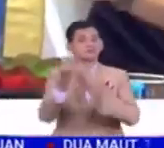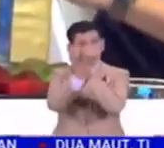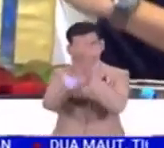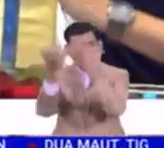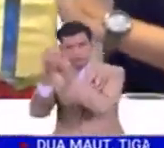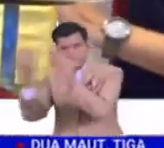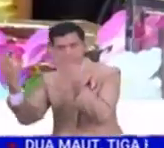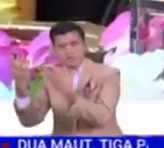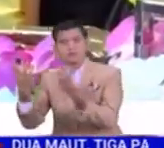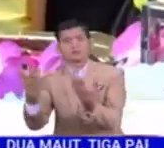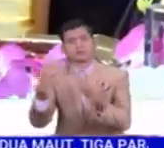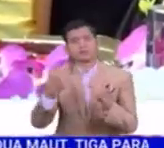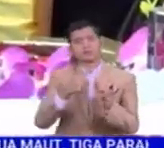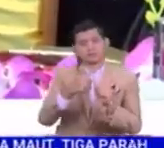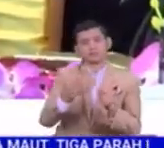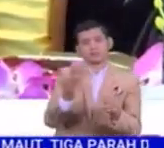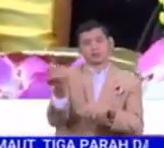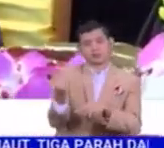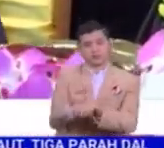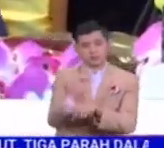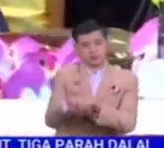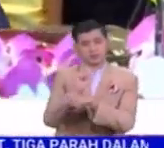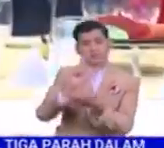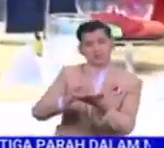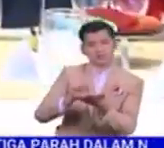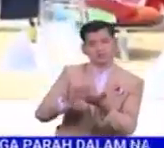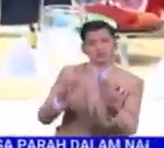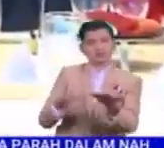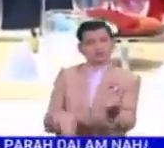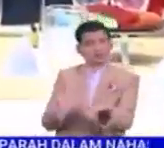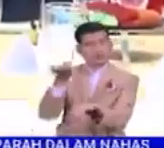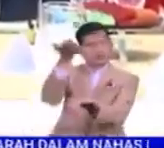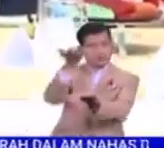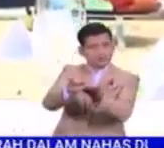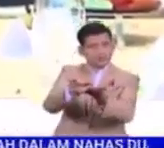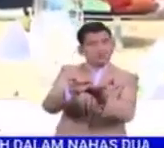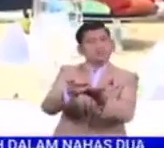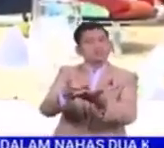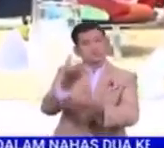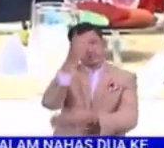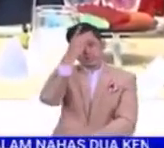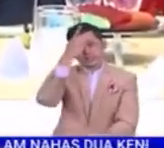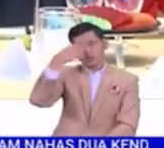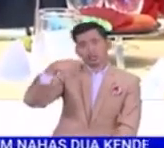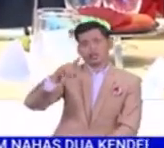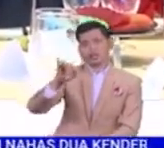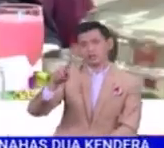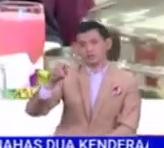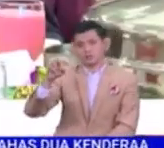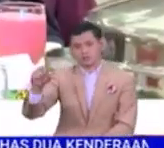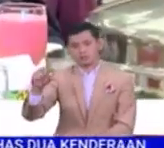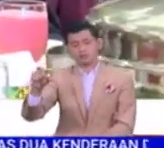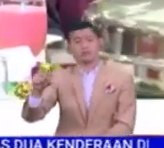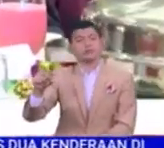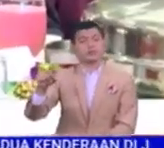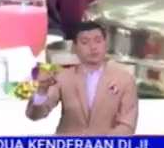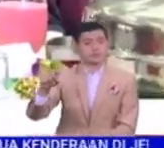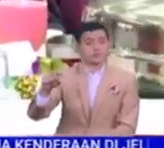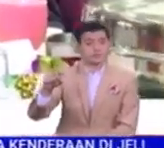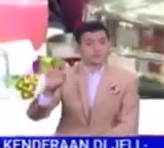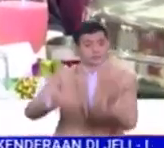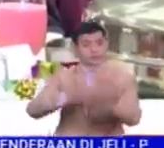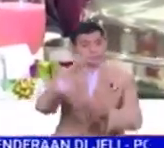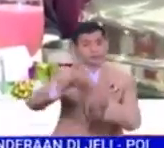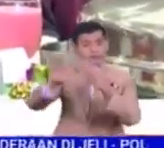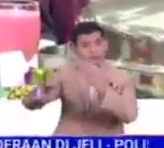kehendak dan keperluan pengamal media di sini seperti yang dicadangkan Premier Sarawak Dato' Patinggi Tan Sri Abang Johariton Openg. Antara program